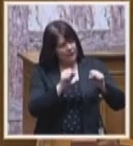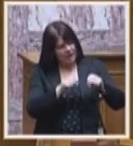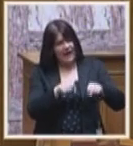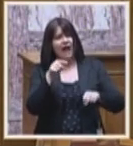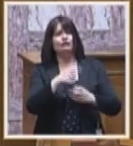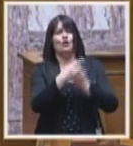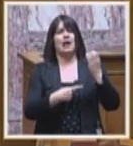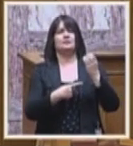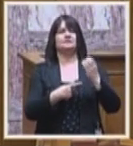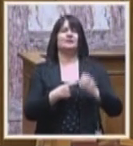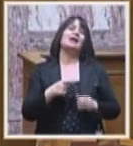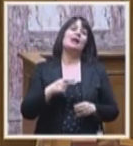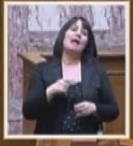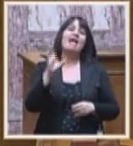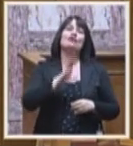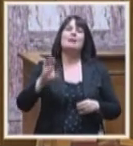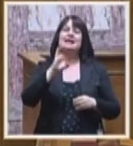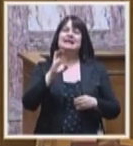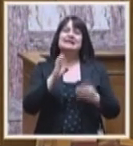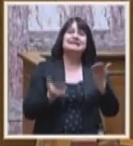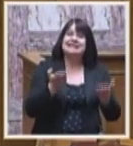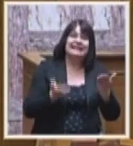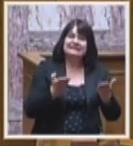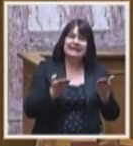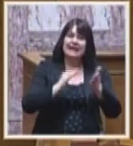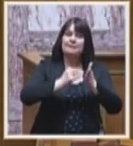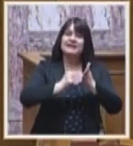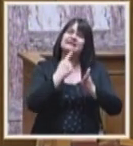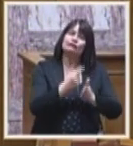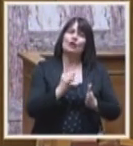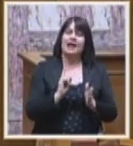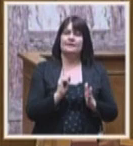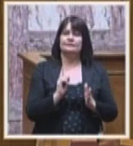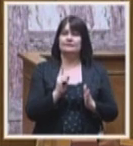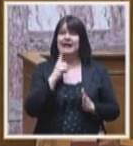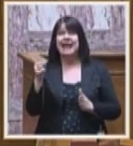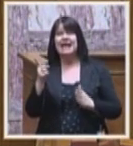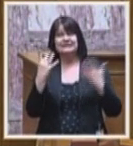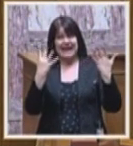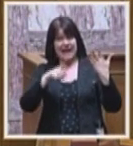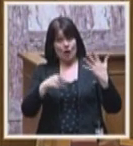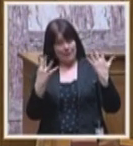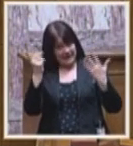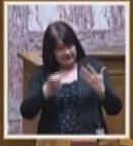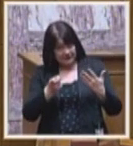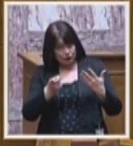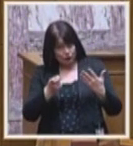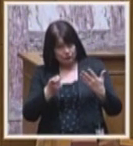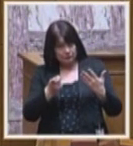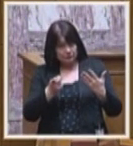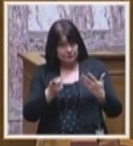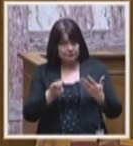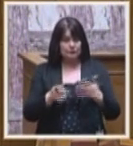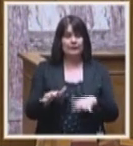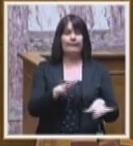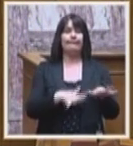Η Eurostat αυτό λέει. Εξακολουθείτε να ισχυρίζεστε ότι ήταν 9,9 και ότι με μαγικές φόρμουλες